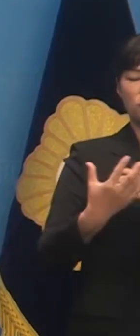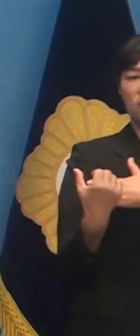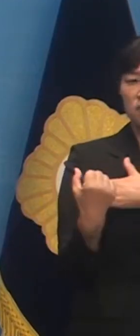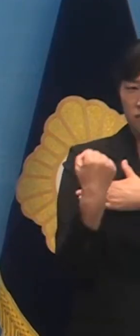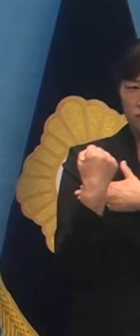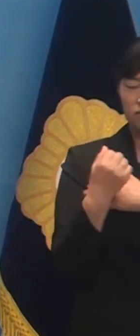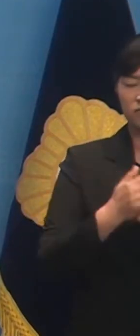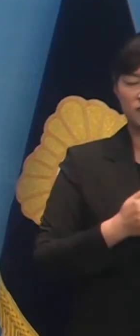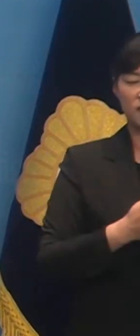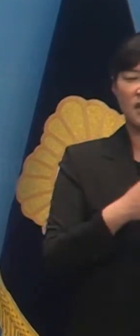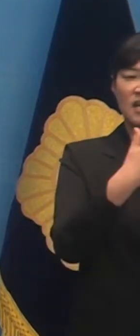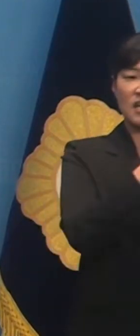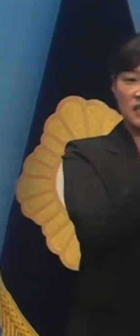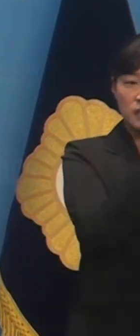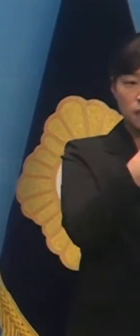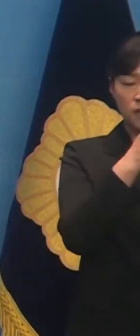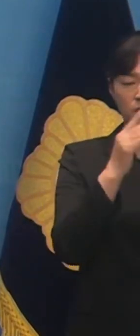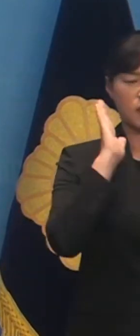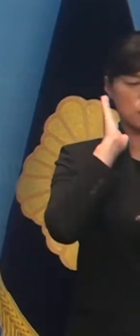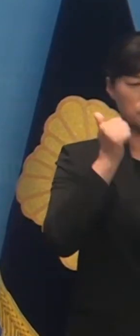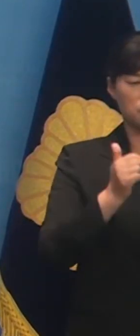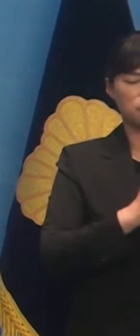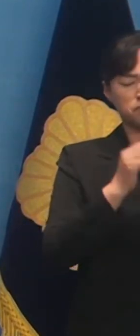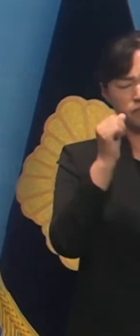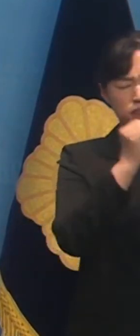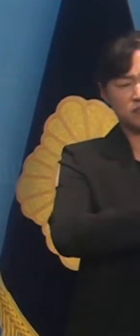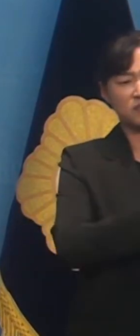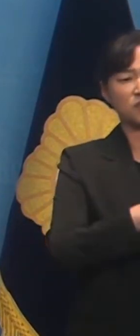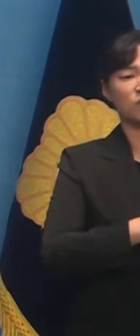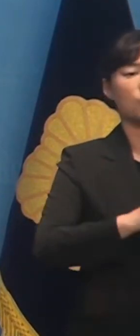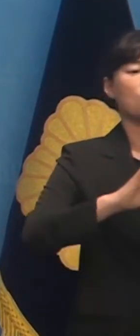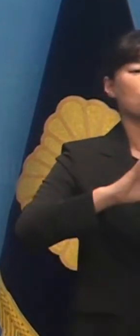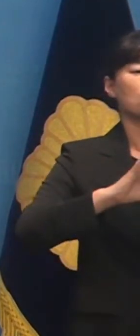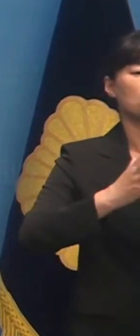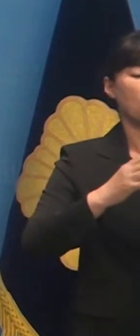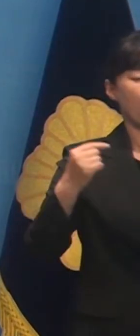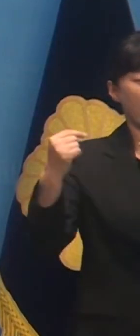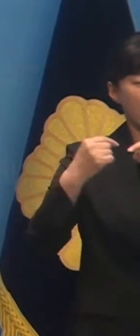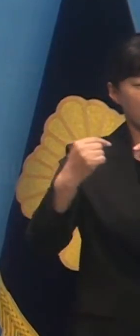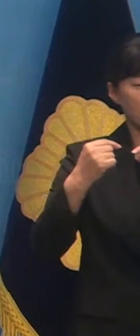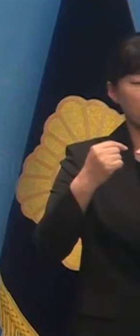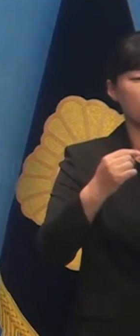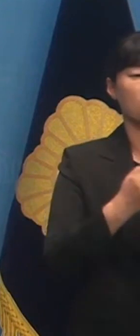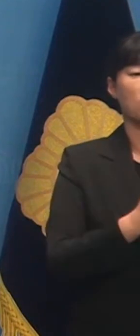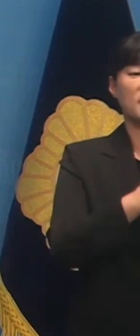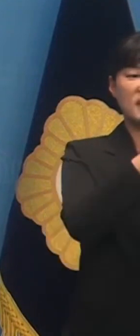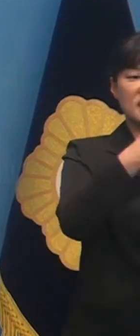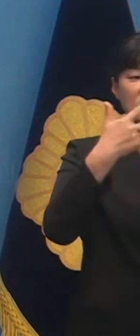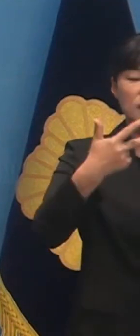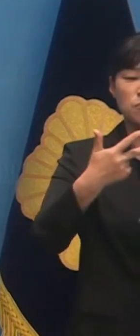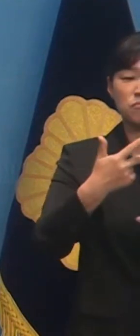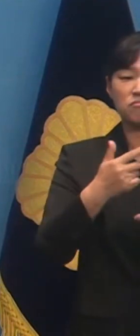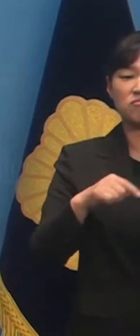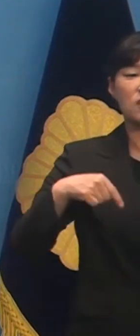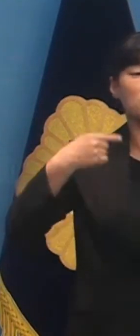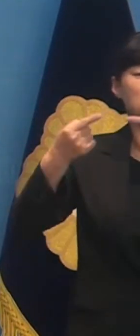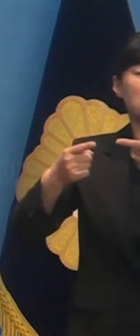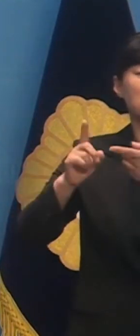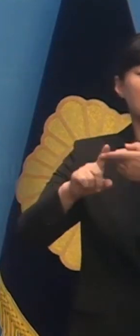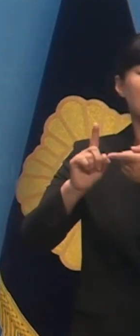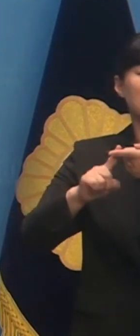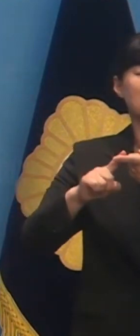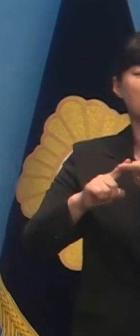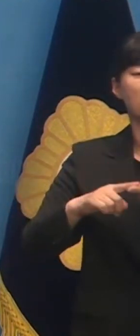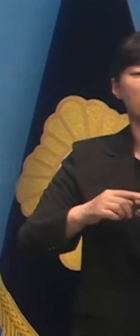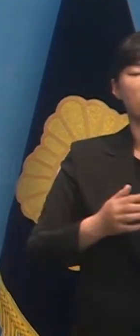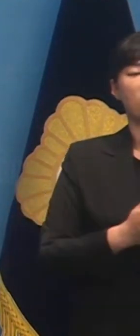국민의힘은 이재명 대통령의 무너진 국제외교 협국을 위한 G7 참석을 두고는 저주의